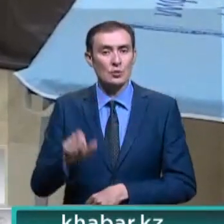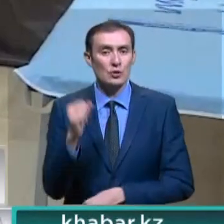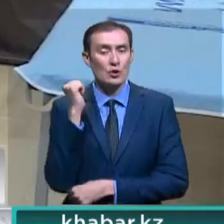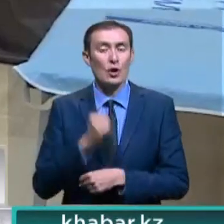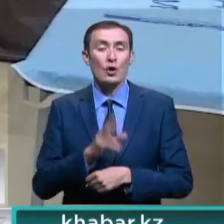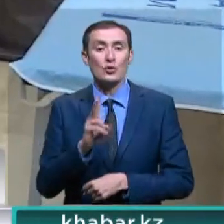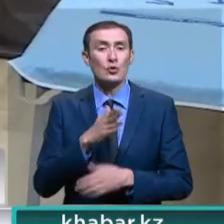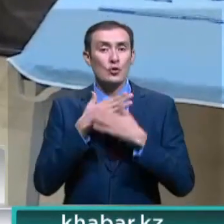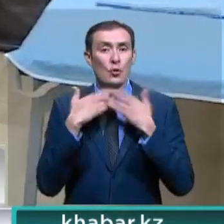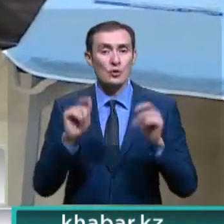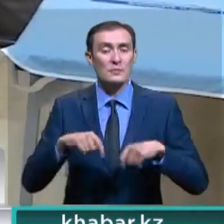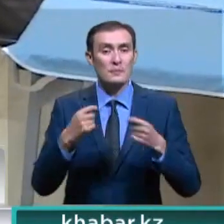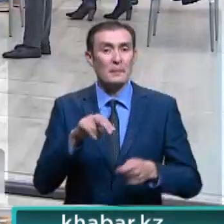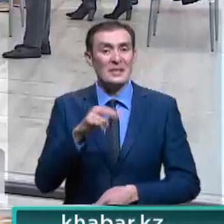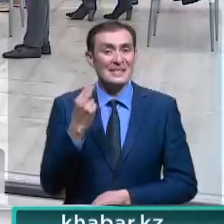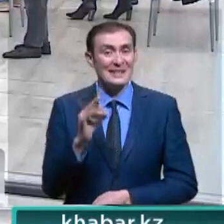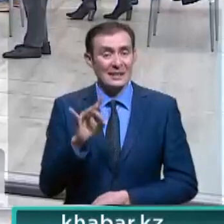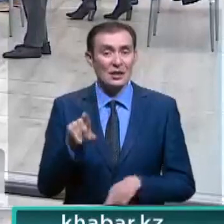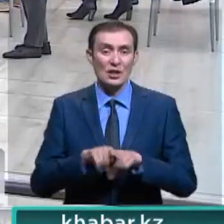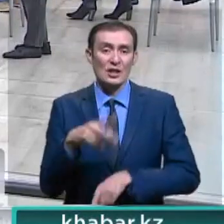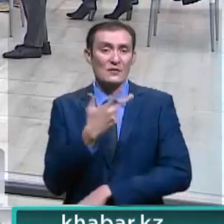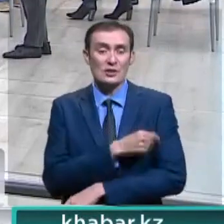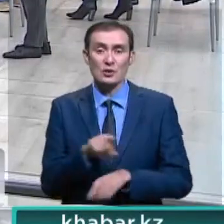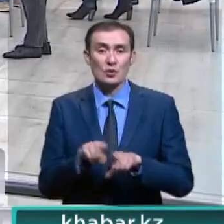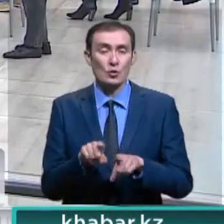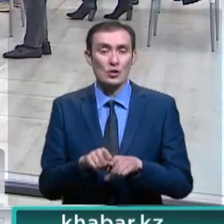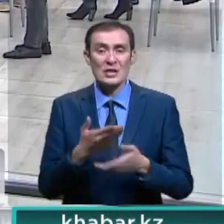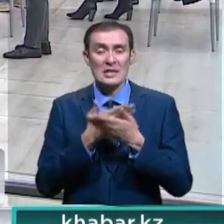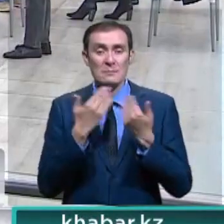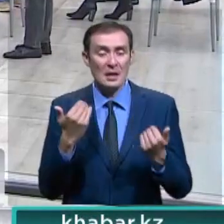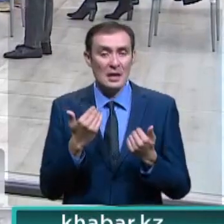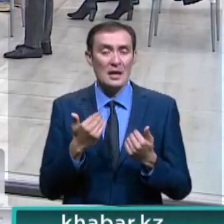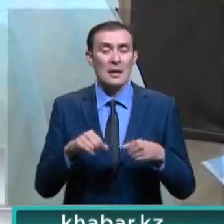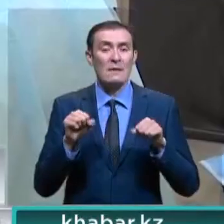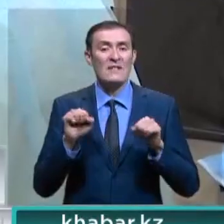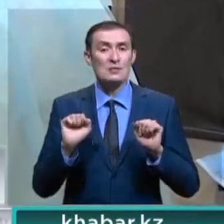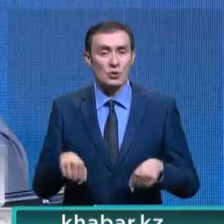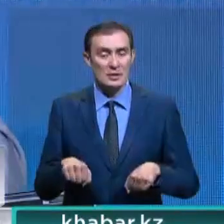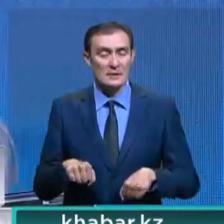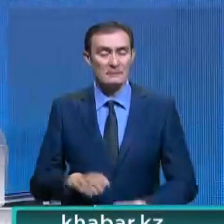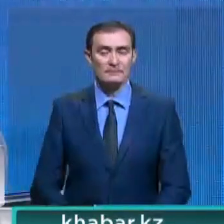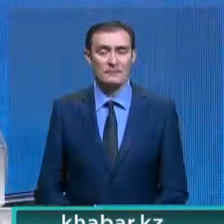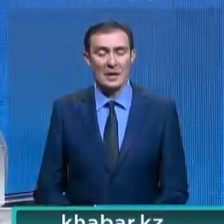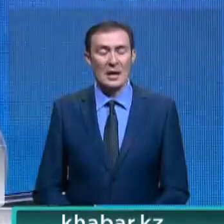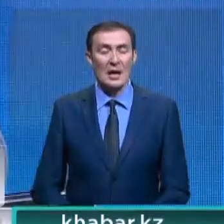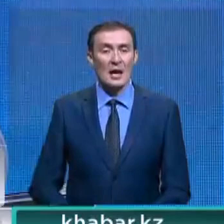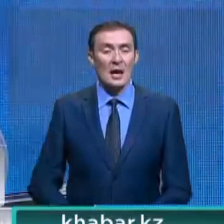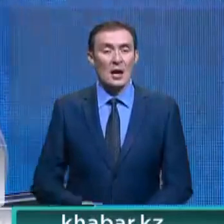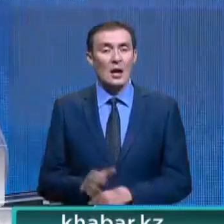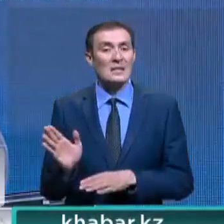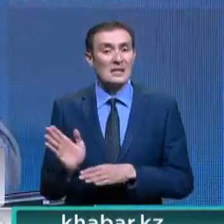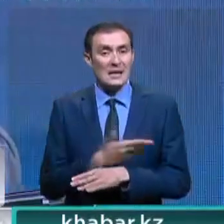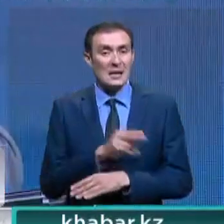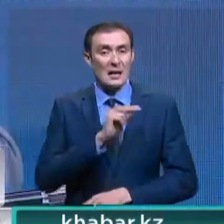отказываются сдавать пцр и вакцинироваться не имея метод ввода отстранение от работы она